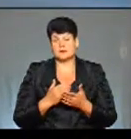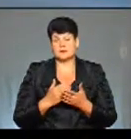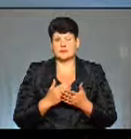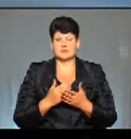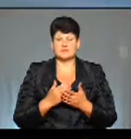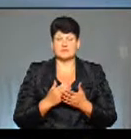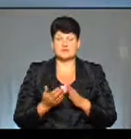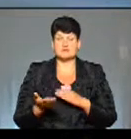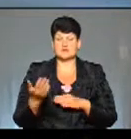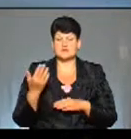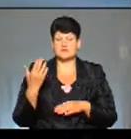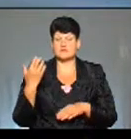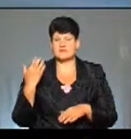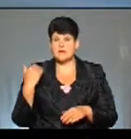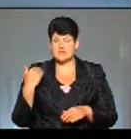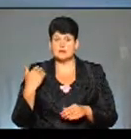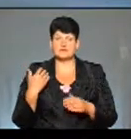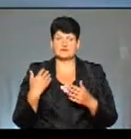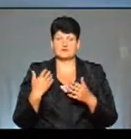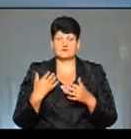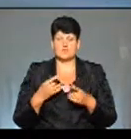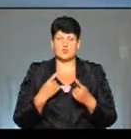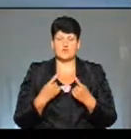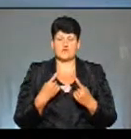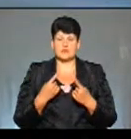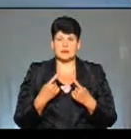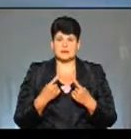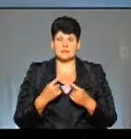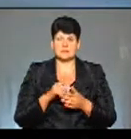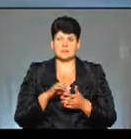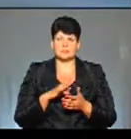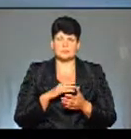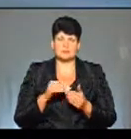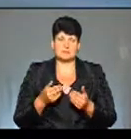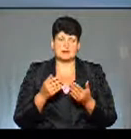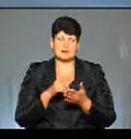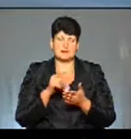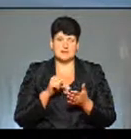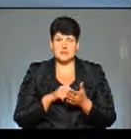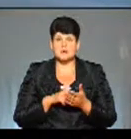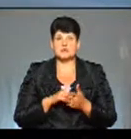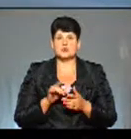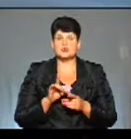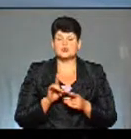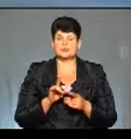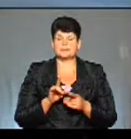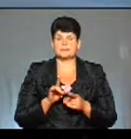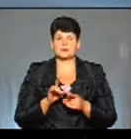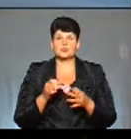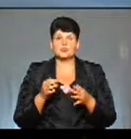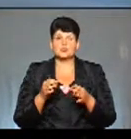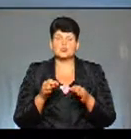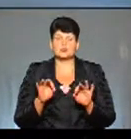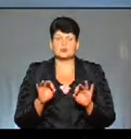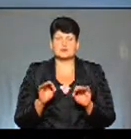з давніх давен вже говорилося, піднімалося питання, що питання доступності